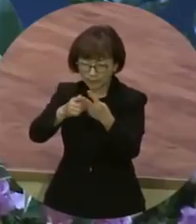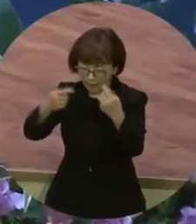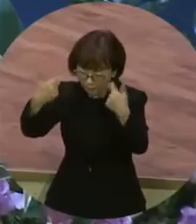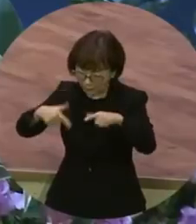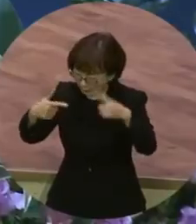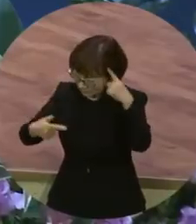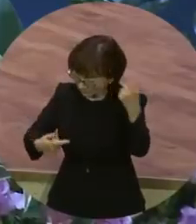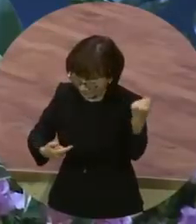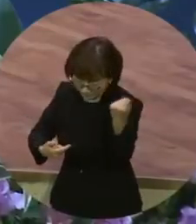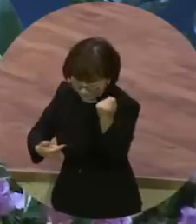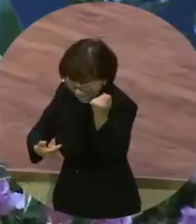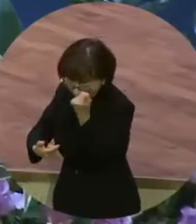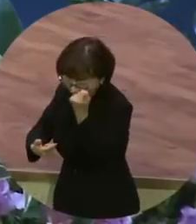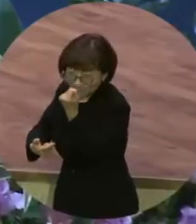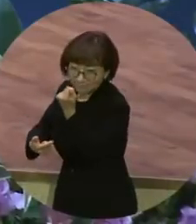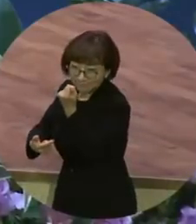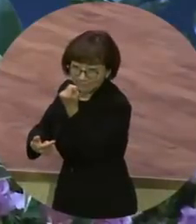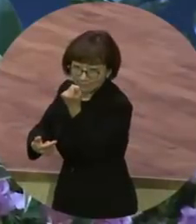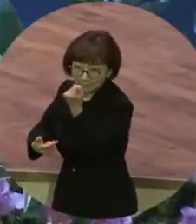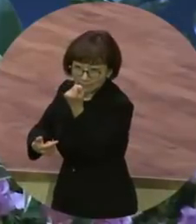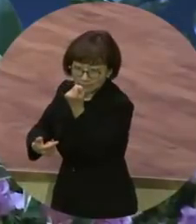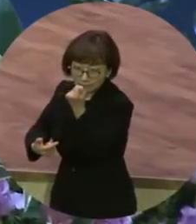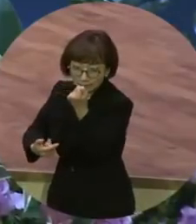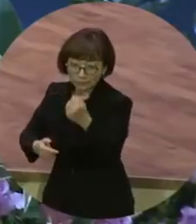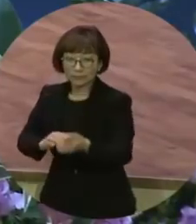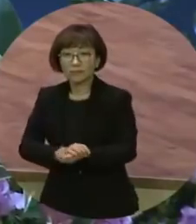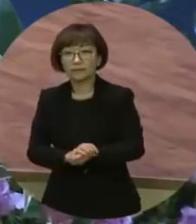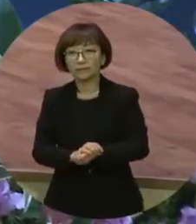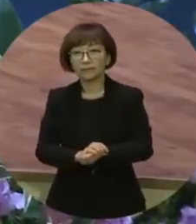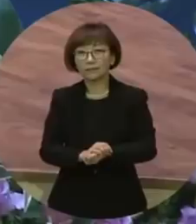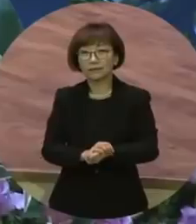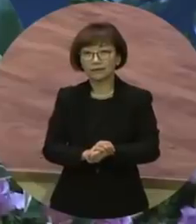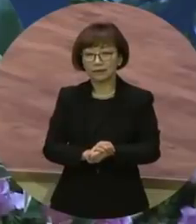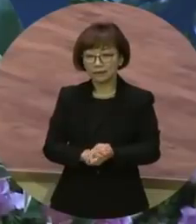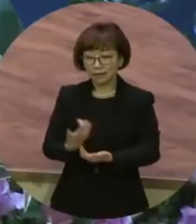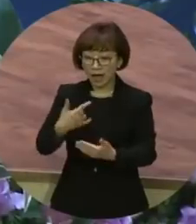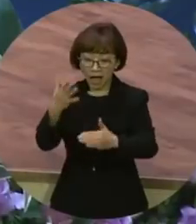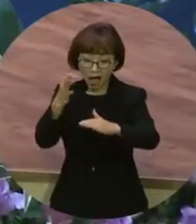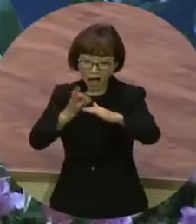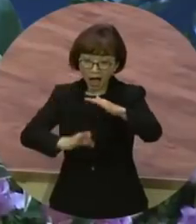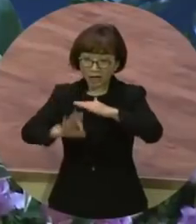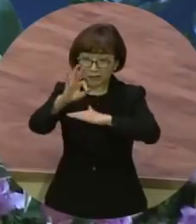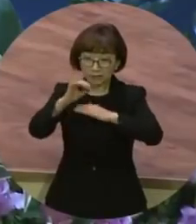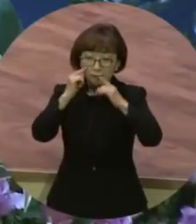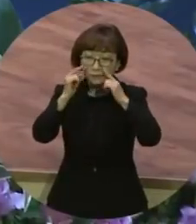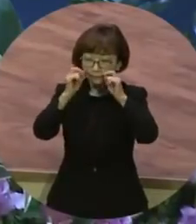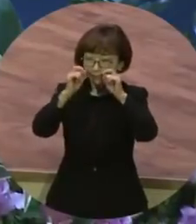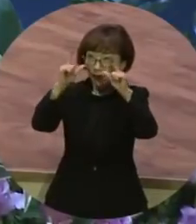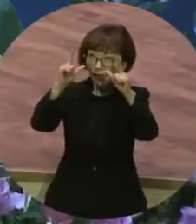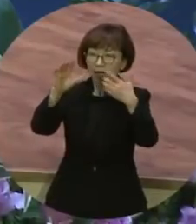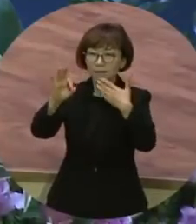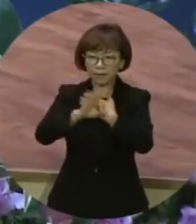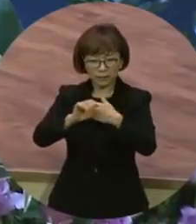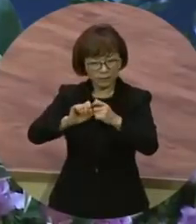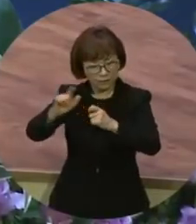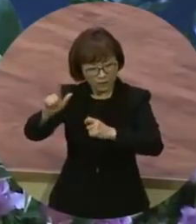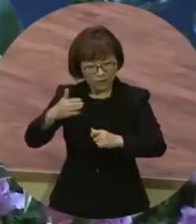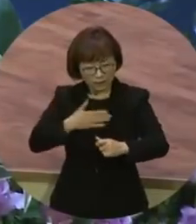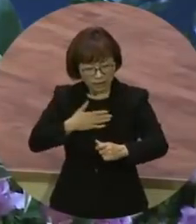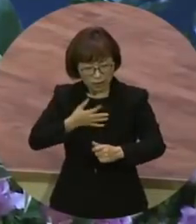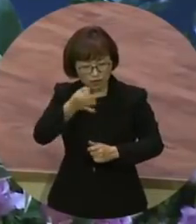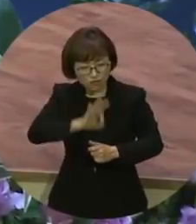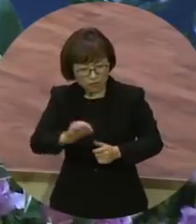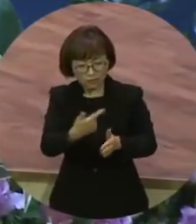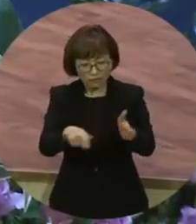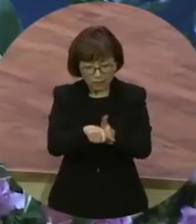우리는 대부분 아침에 눈을 뜨면 내 스케줄 중심으로 살아요. 급한 불을 끄는 중심으로 살아요. 대부분 문제 해결 중심으로, 내 유익